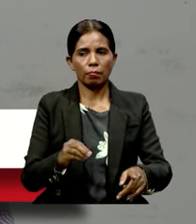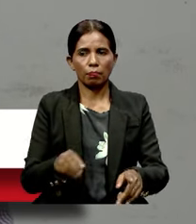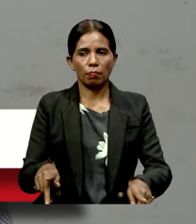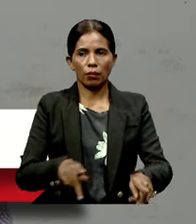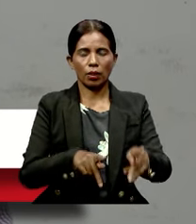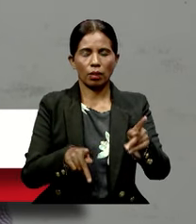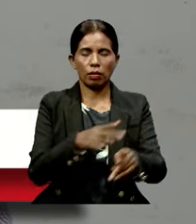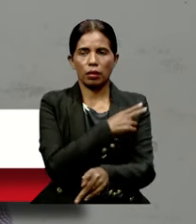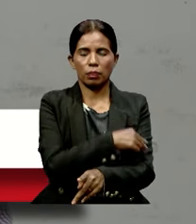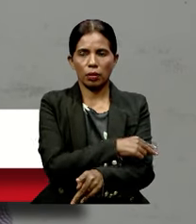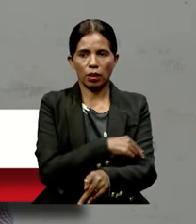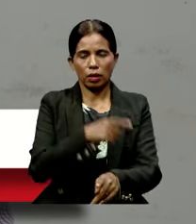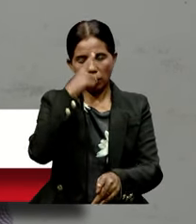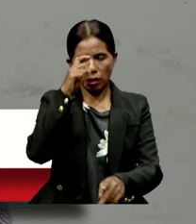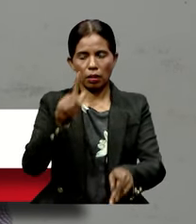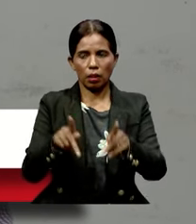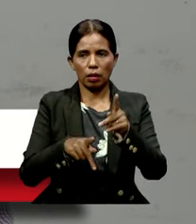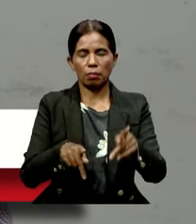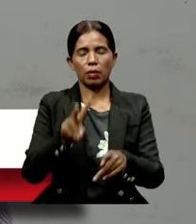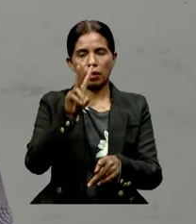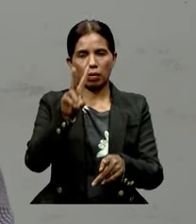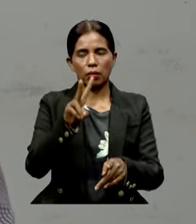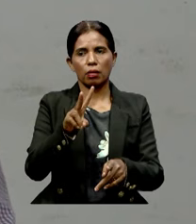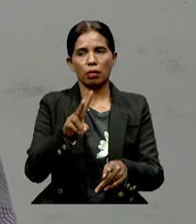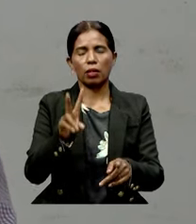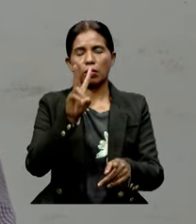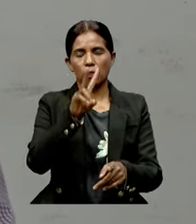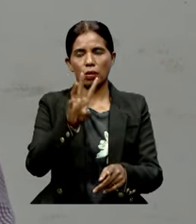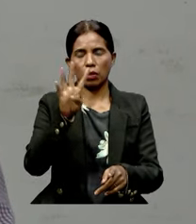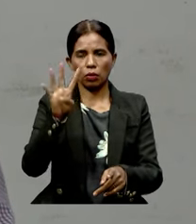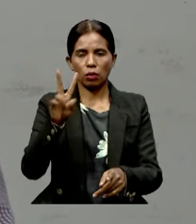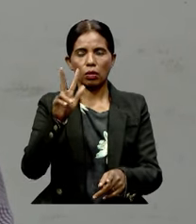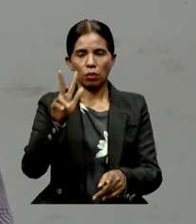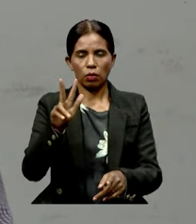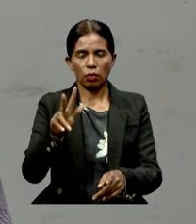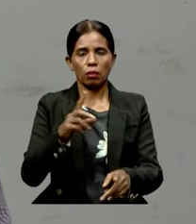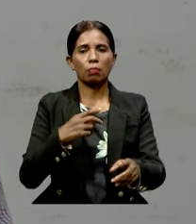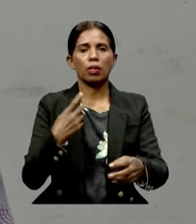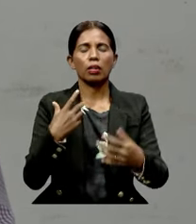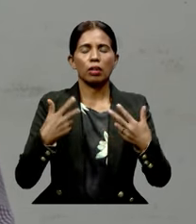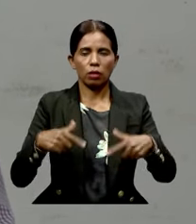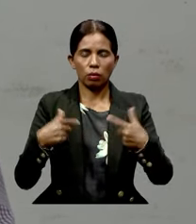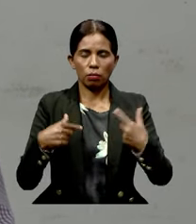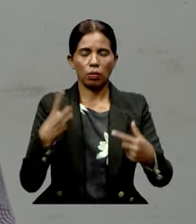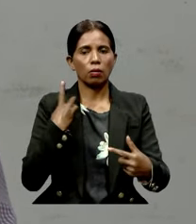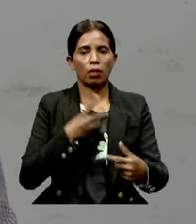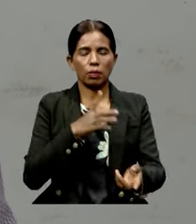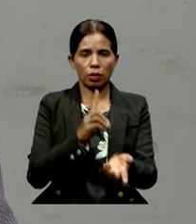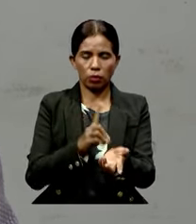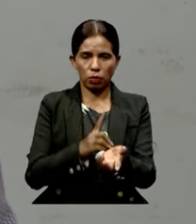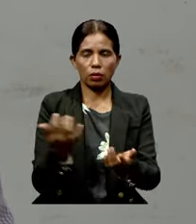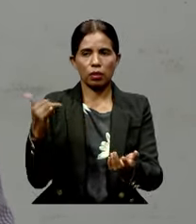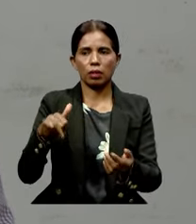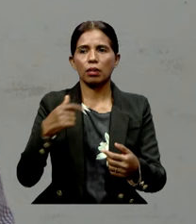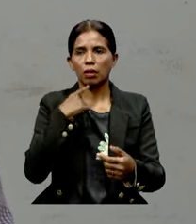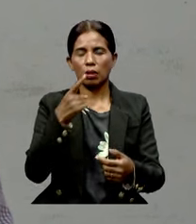klinik lara tambah iha paciente nain ruak nain tul mehalo istormal ho pasami pesual cerane tambah cerah dengan kata iha imuruk iha